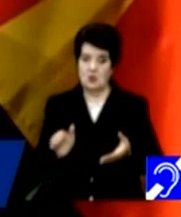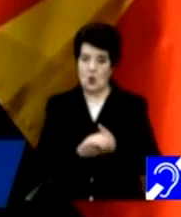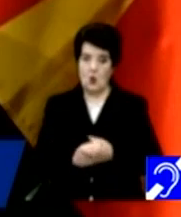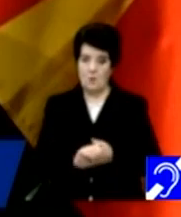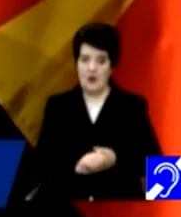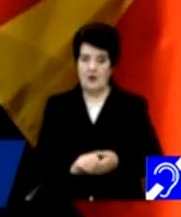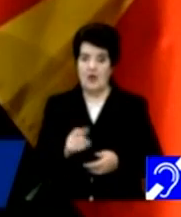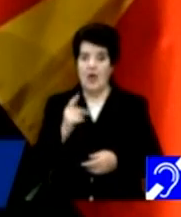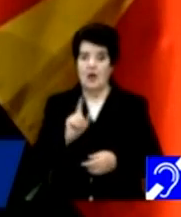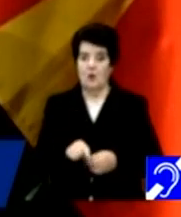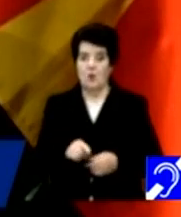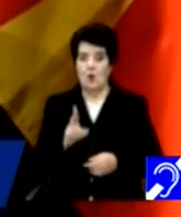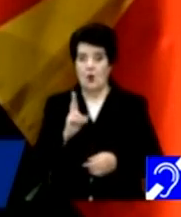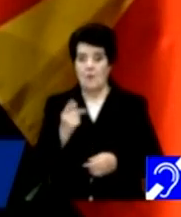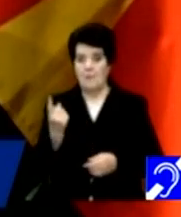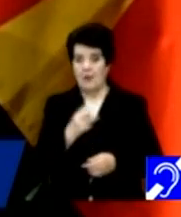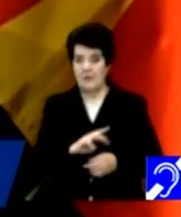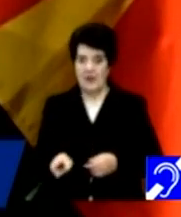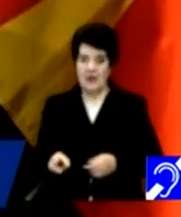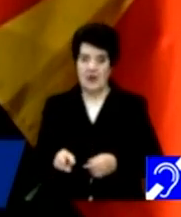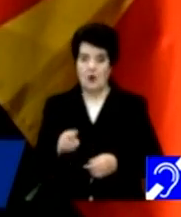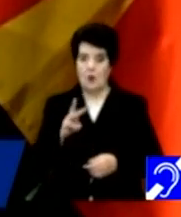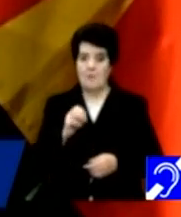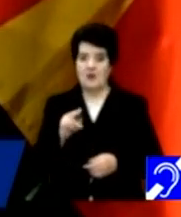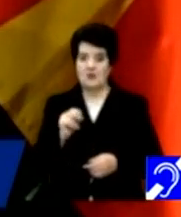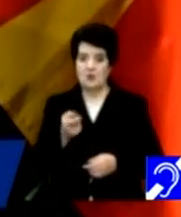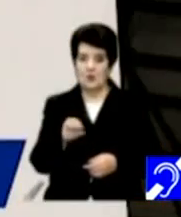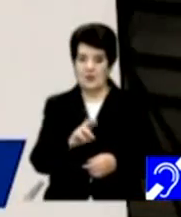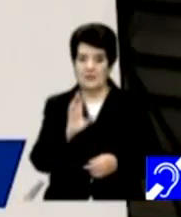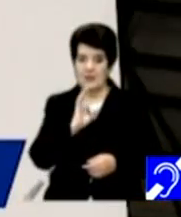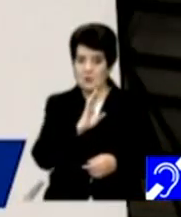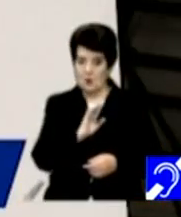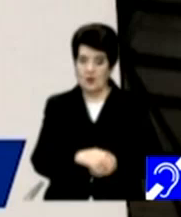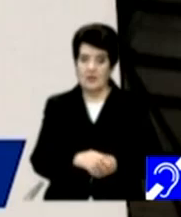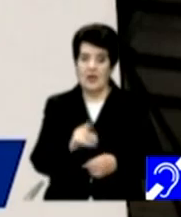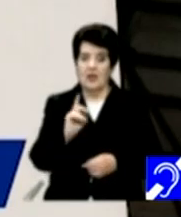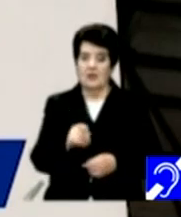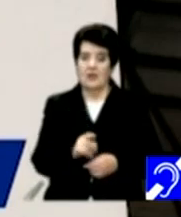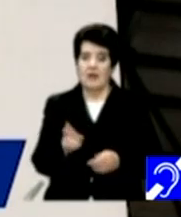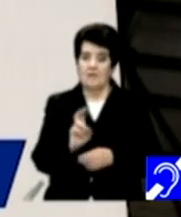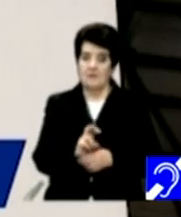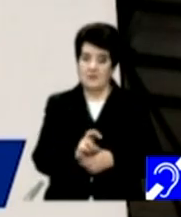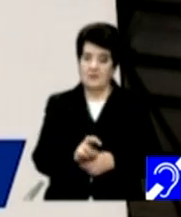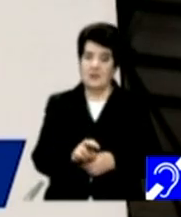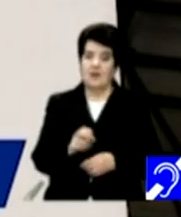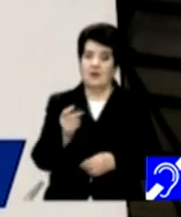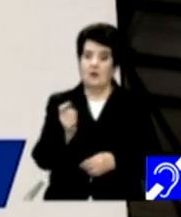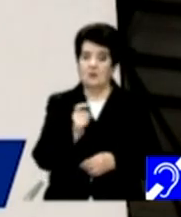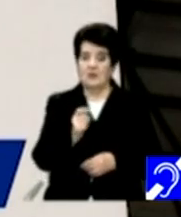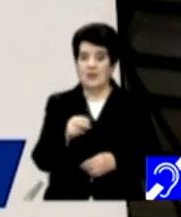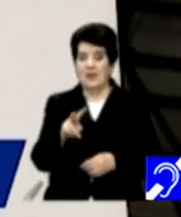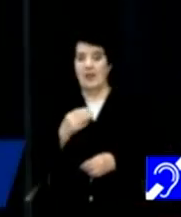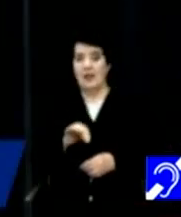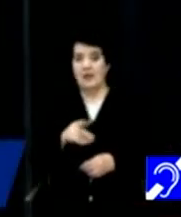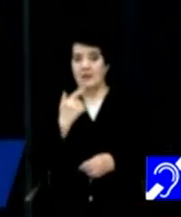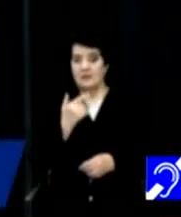la Skopje, împreună cu premierul Macedoniei de Nord, Zoran Zaev. Anterior, în timpul unei vizite la Tirana, von der Leyen i-a spus